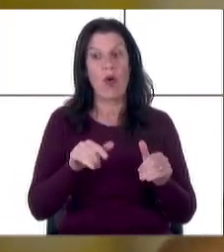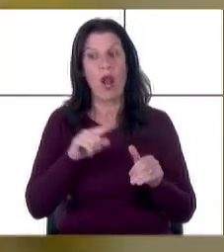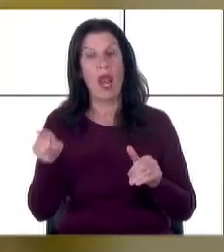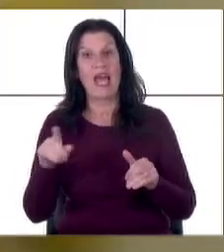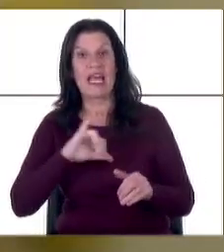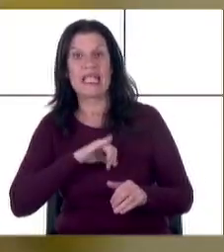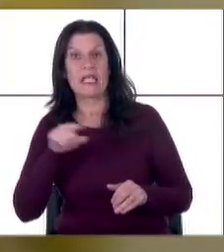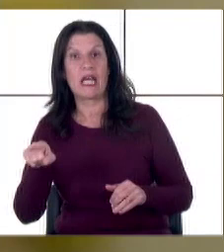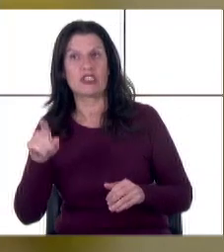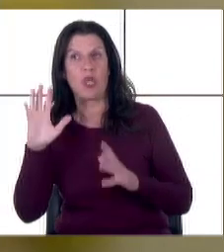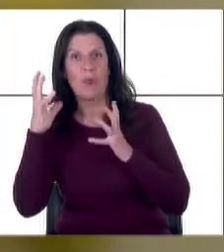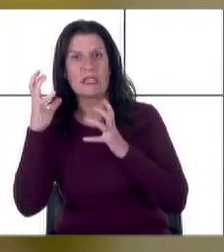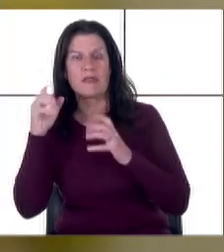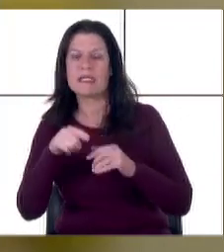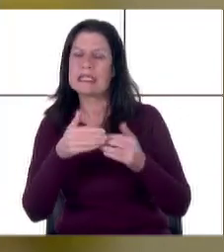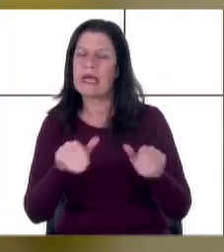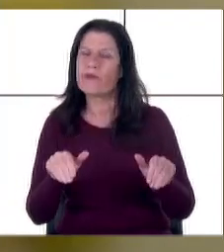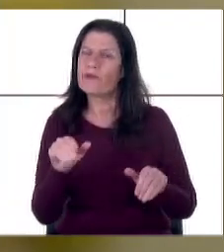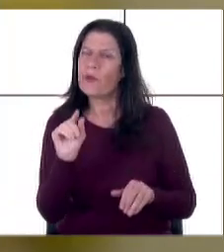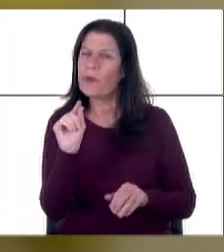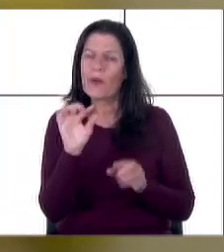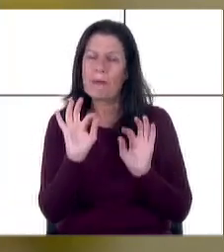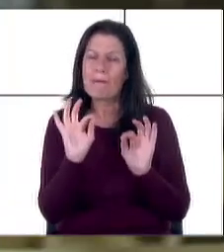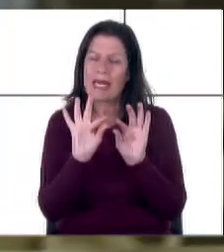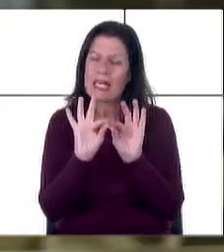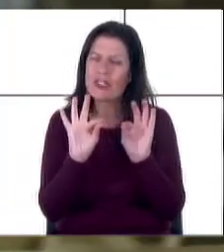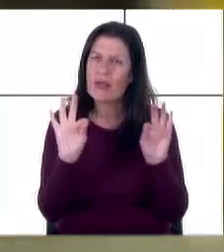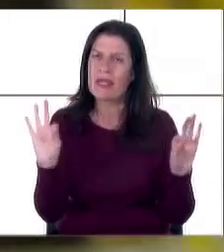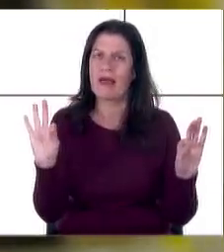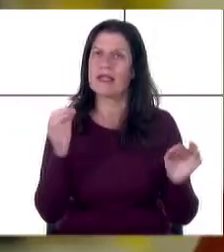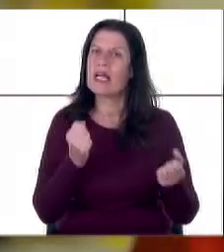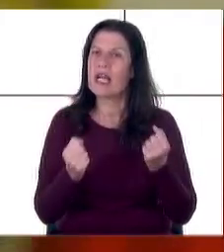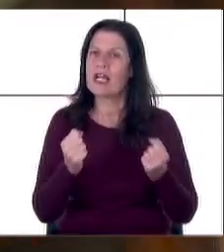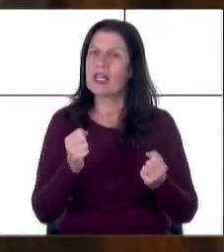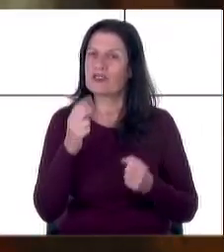אובססיבית, הוא גבול מאוד מאוד מאוד דק, שמאוד קשה להבחין בו.